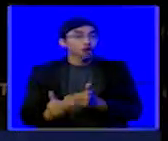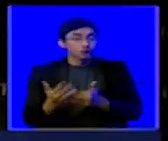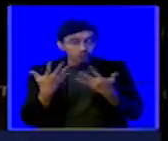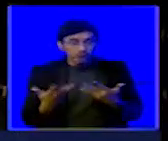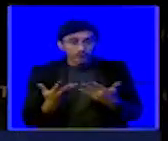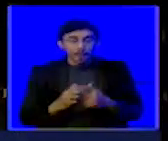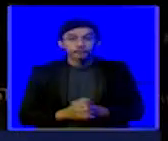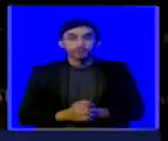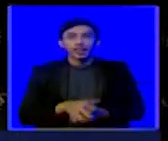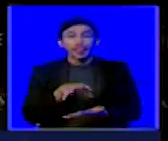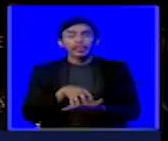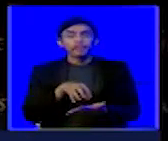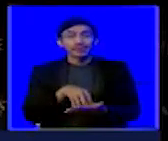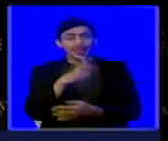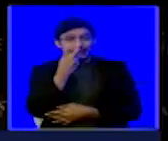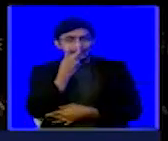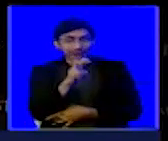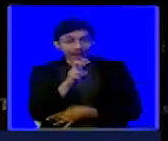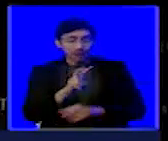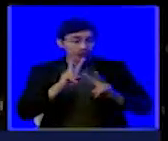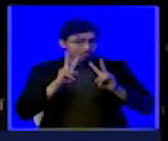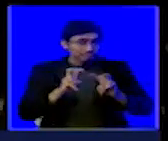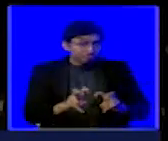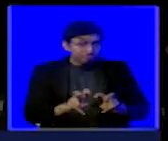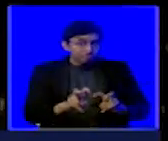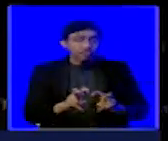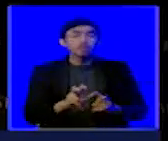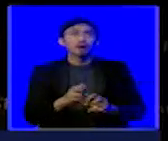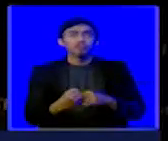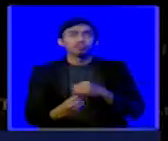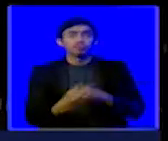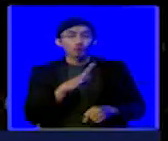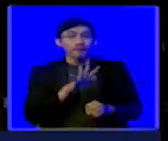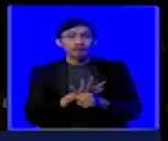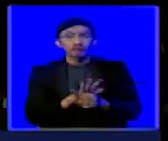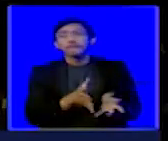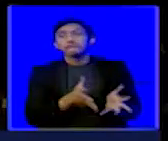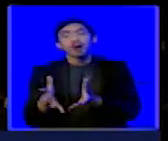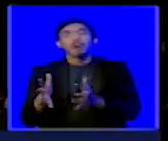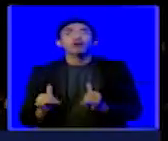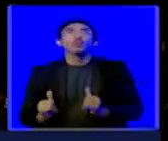tempat ini dan untuk yang reaktif akan kami kirimkan ke Wisma Atlet.